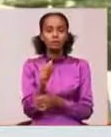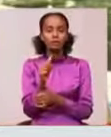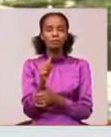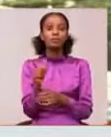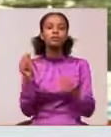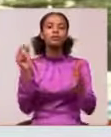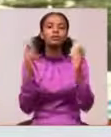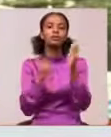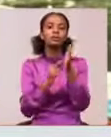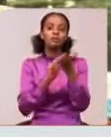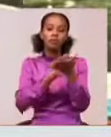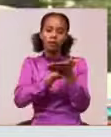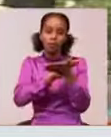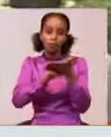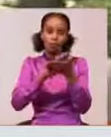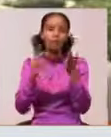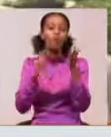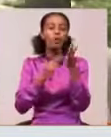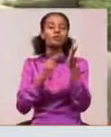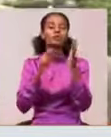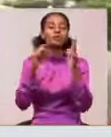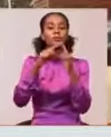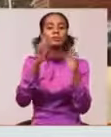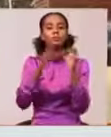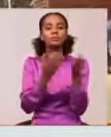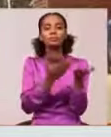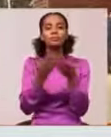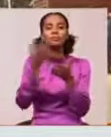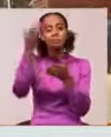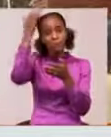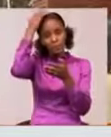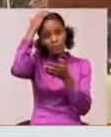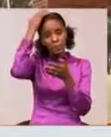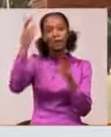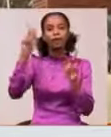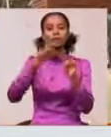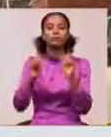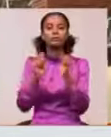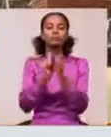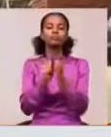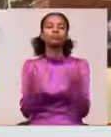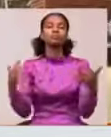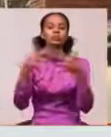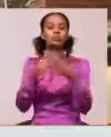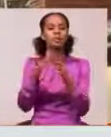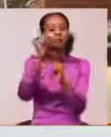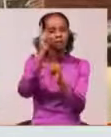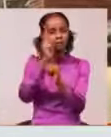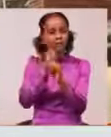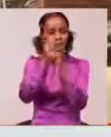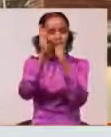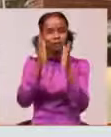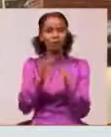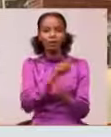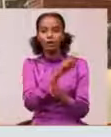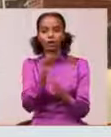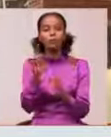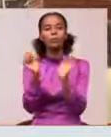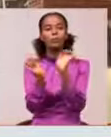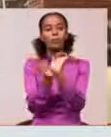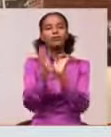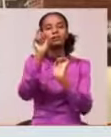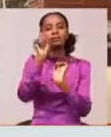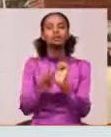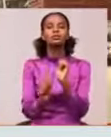ህግ አጣርቶ ወደ ፍርድ መቅረብ አለባቸው ነው። መንግስትም ደግሞ ከህዝቡ ጋር ተባብሮ ትክክለኛውን እነሱን ማሰር